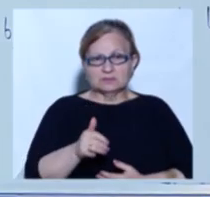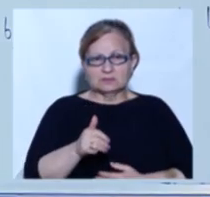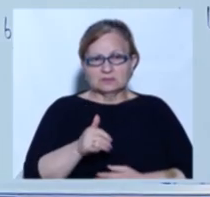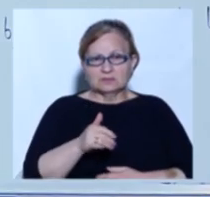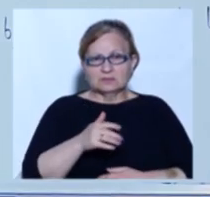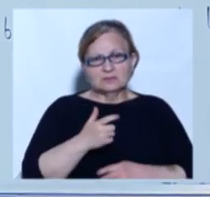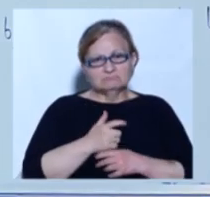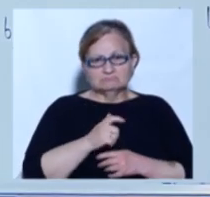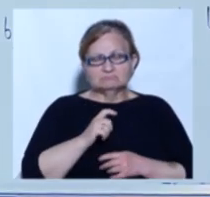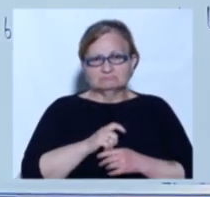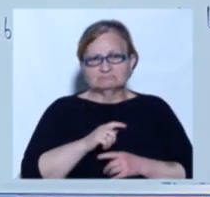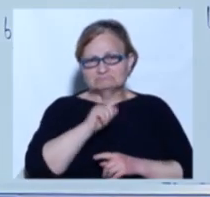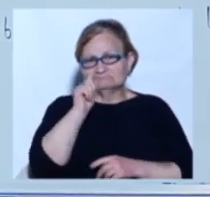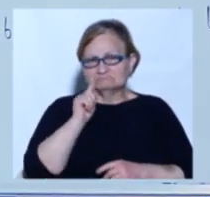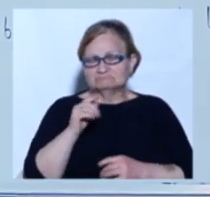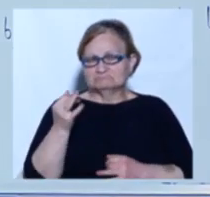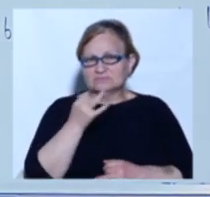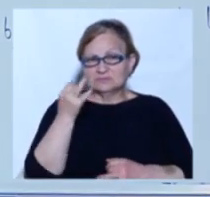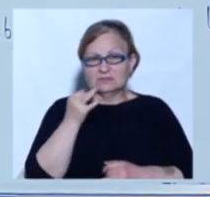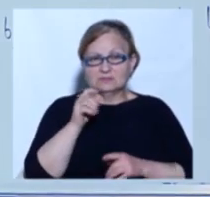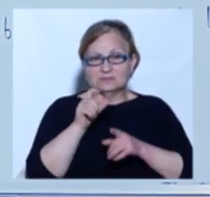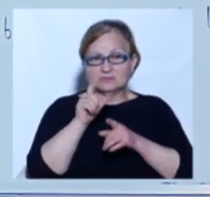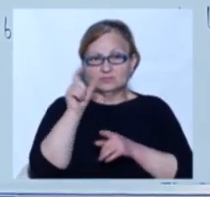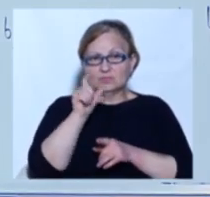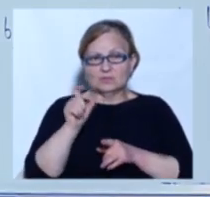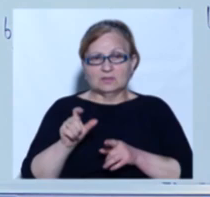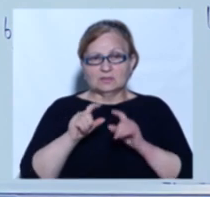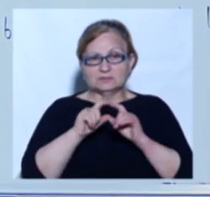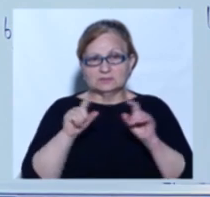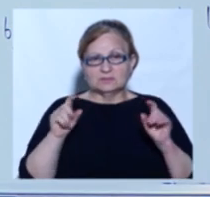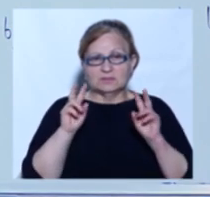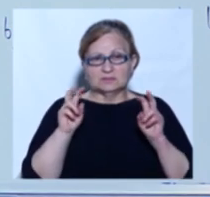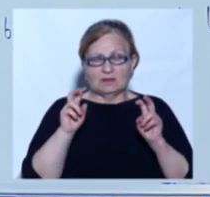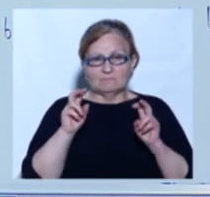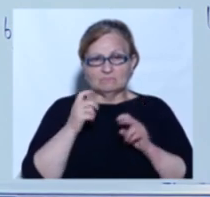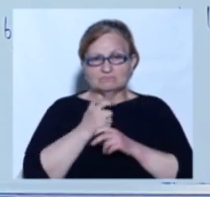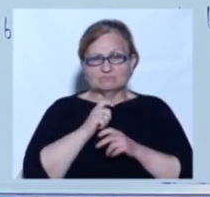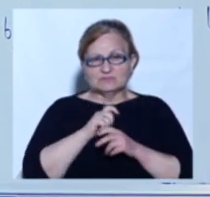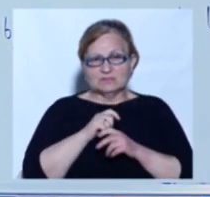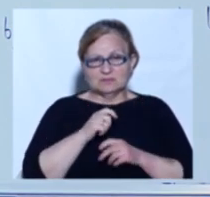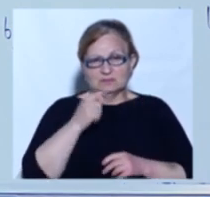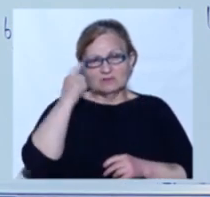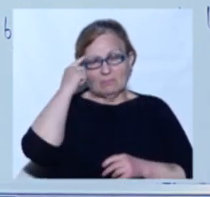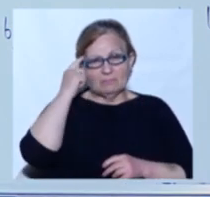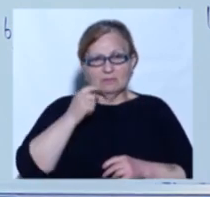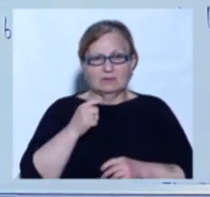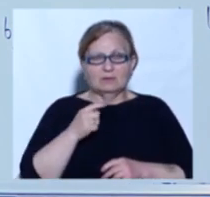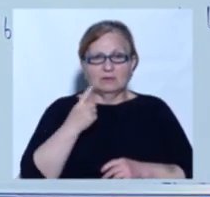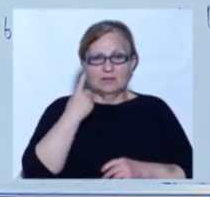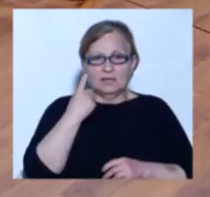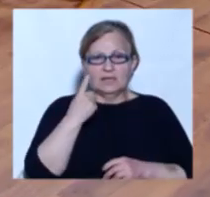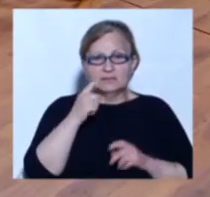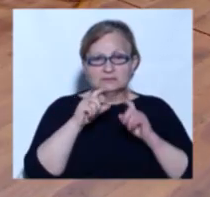ბევრის მთქმელი ლექსია, ძალიან ძვირფასი თემით და დამაფიქრებელი მგონია. კიდევ ერთი